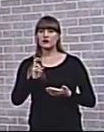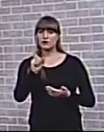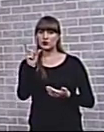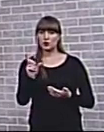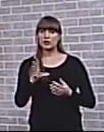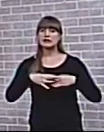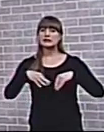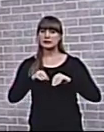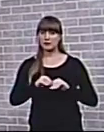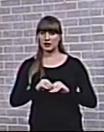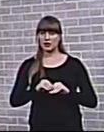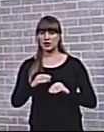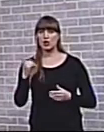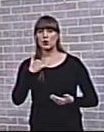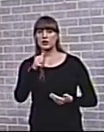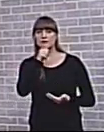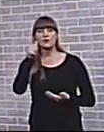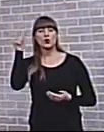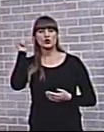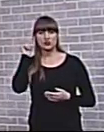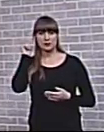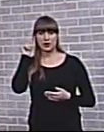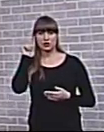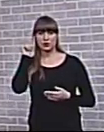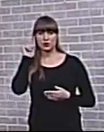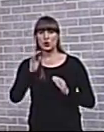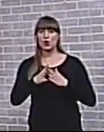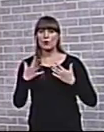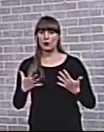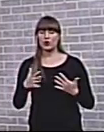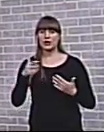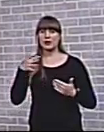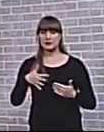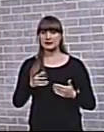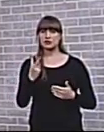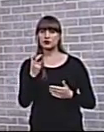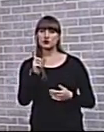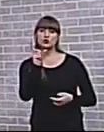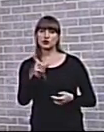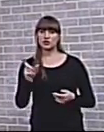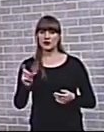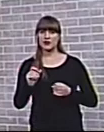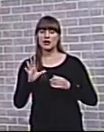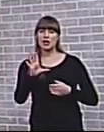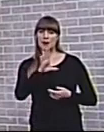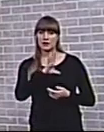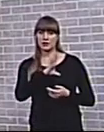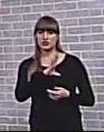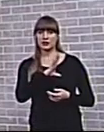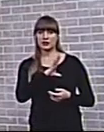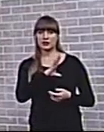семей. У нас в прошлом году более 5200 человек прошли